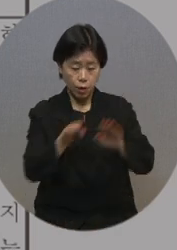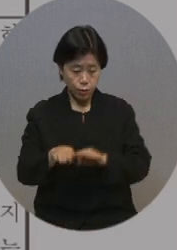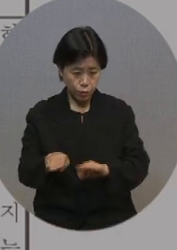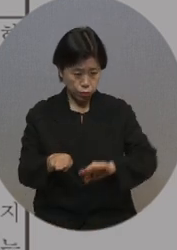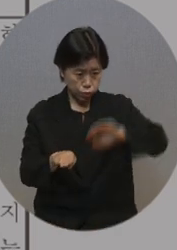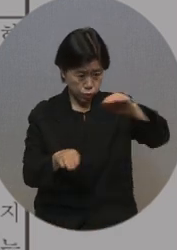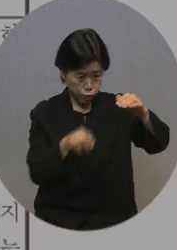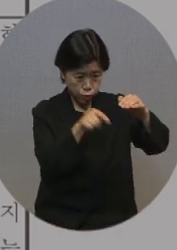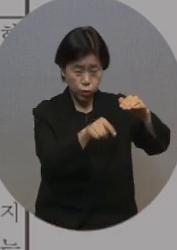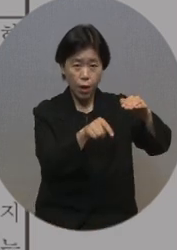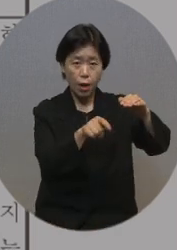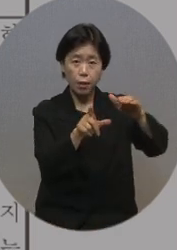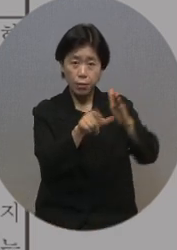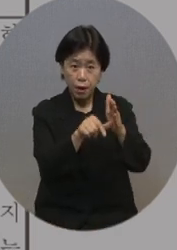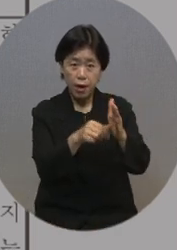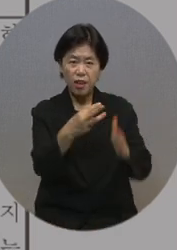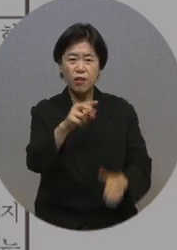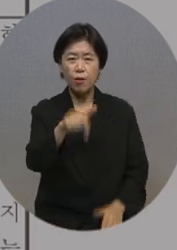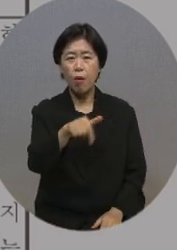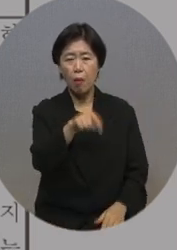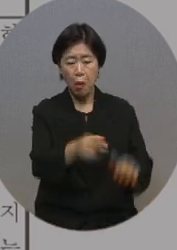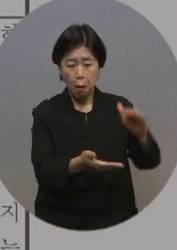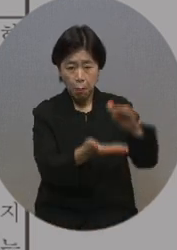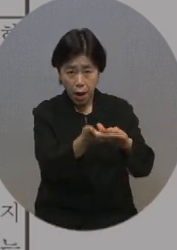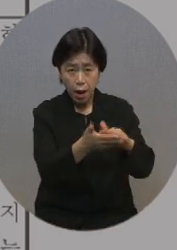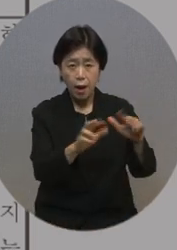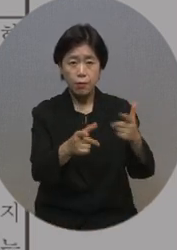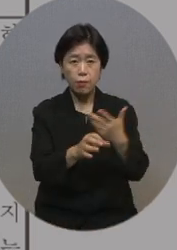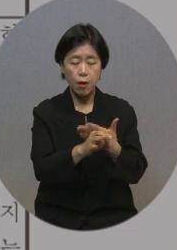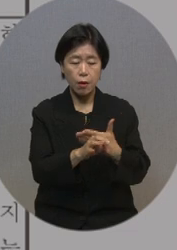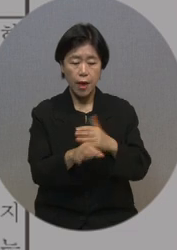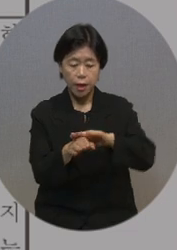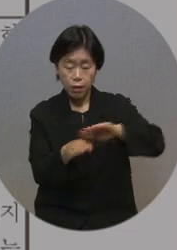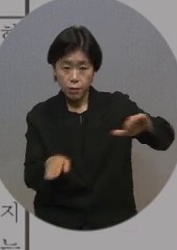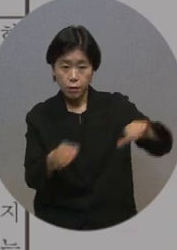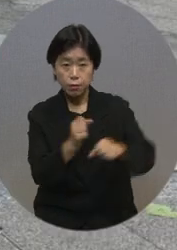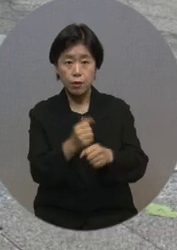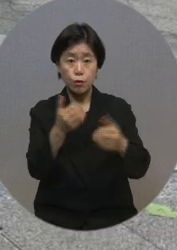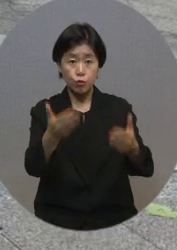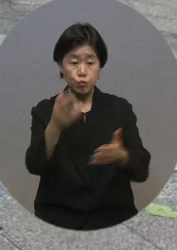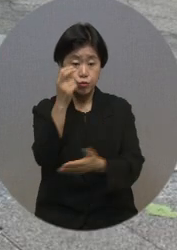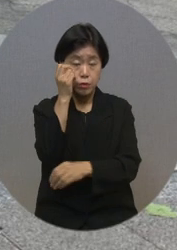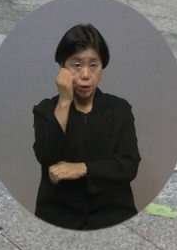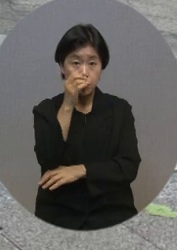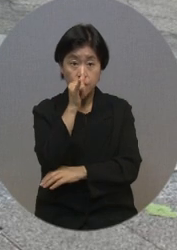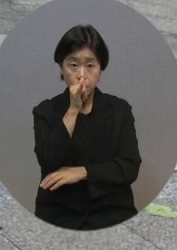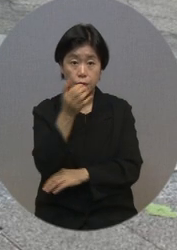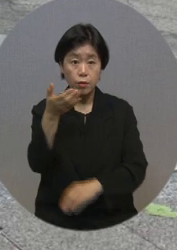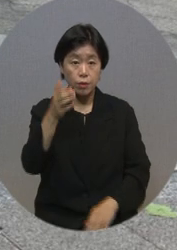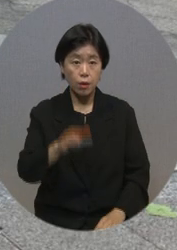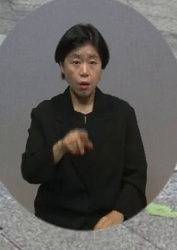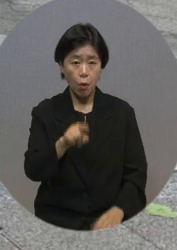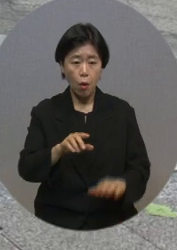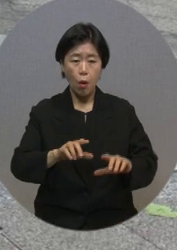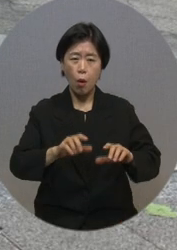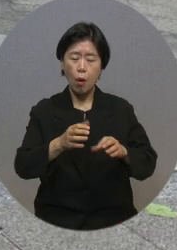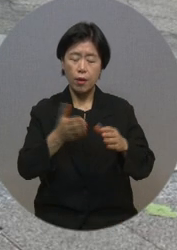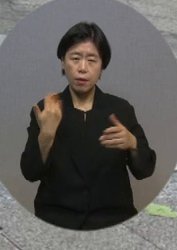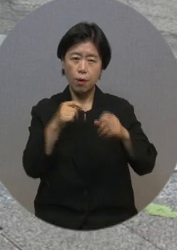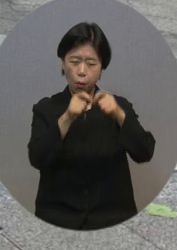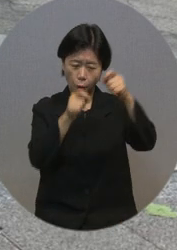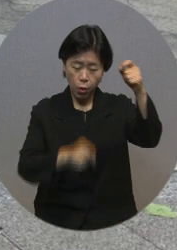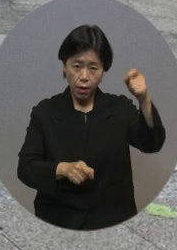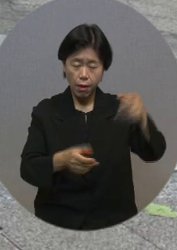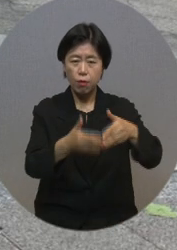경우 턱을 낮추거나 경사로를 설치해야 한다는 기준이 마련됐지만 오래된 건물의 경우 경사로 의무 설치